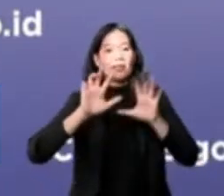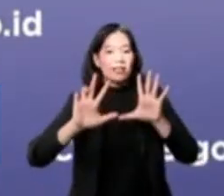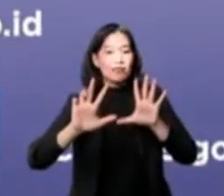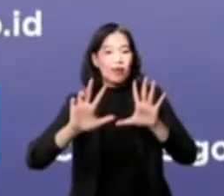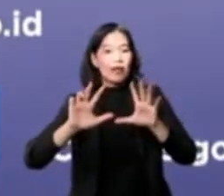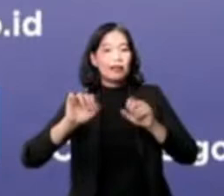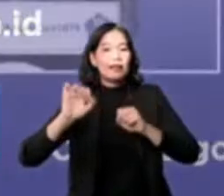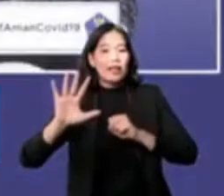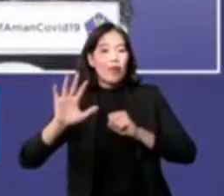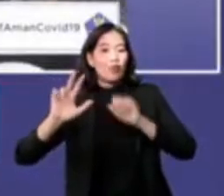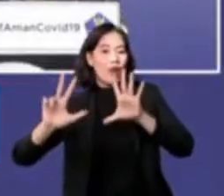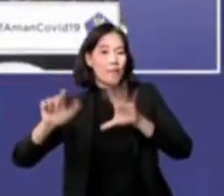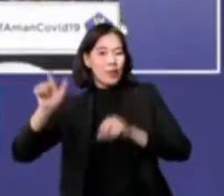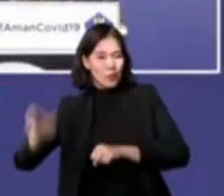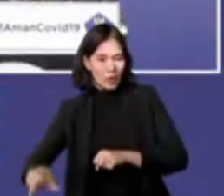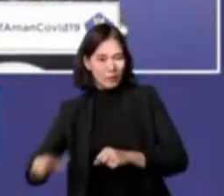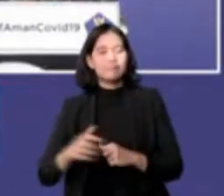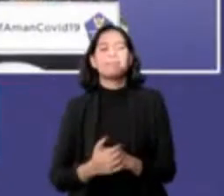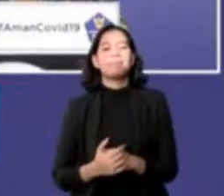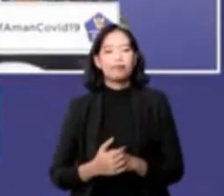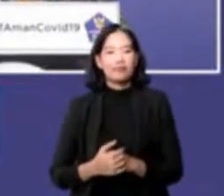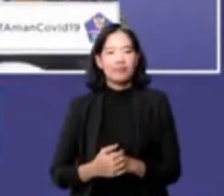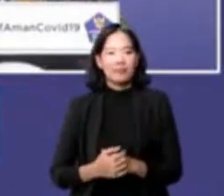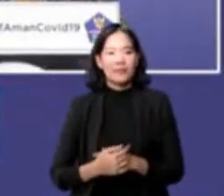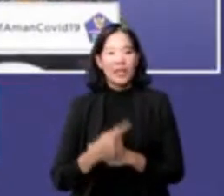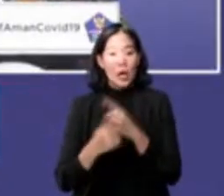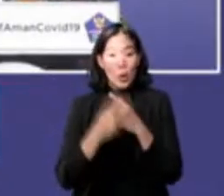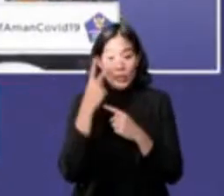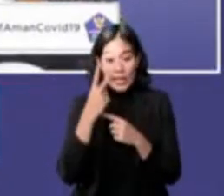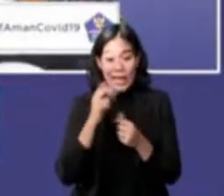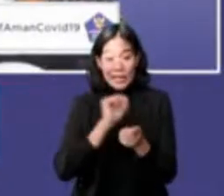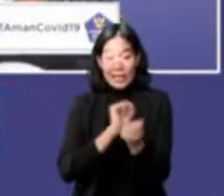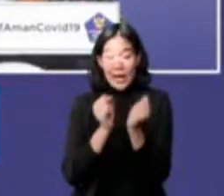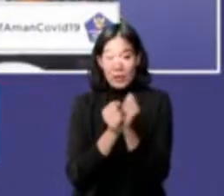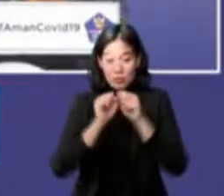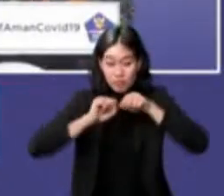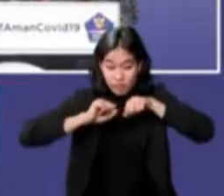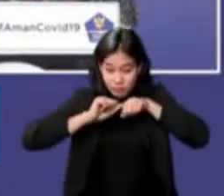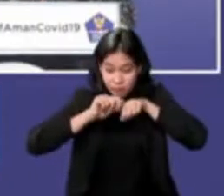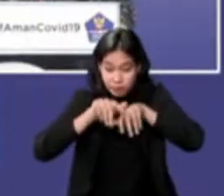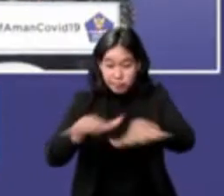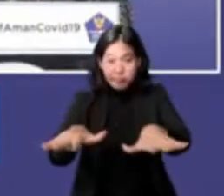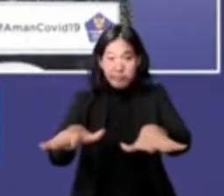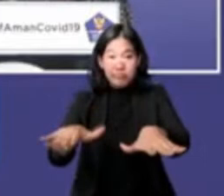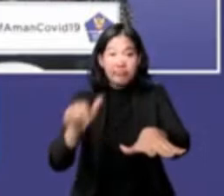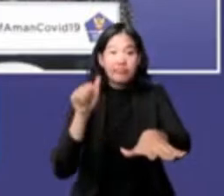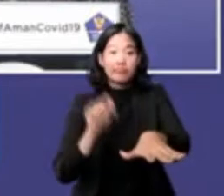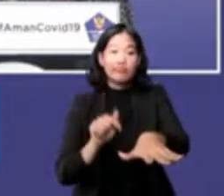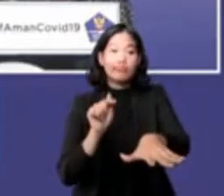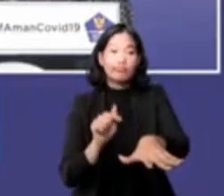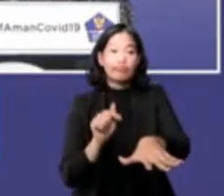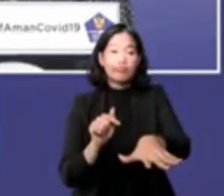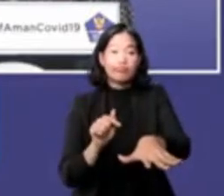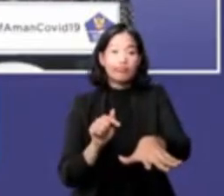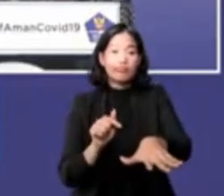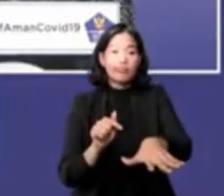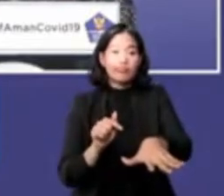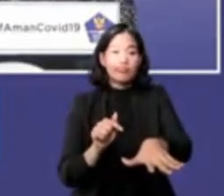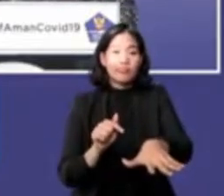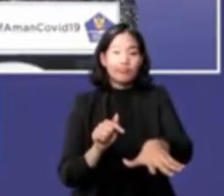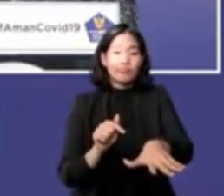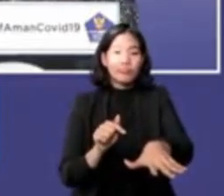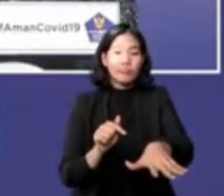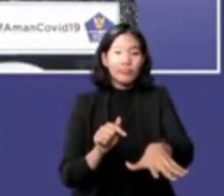64.958 orang. Kalau kita perhatikan sebaran kasus dari kasus positif yang kita dapatkan